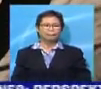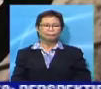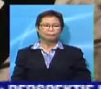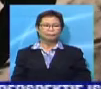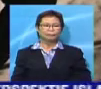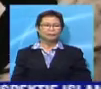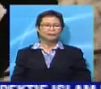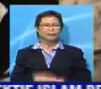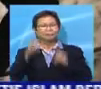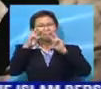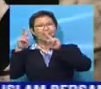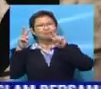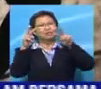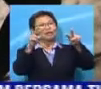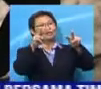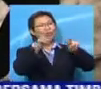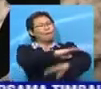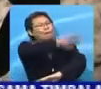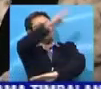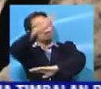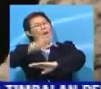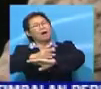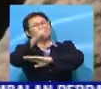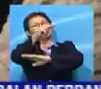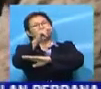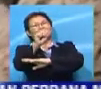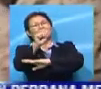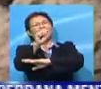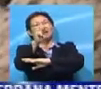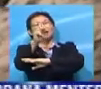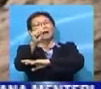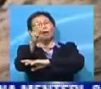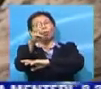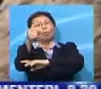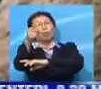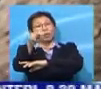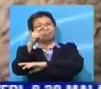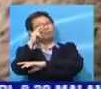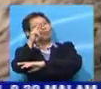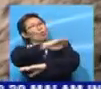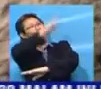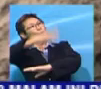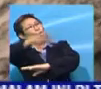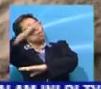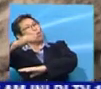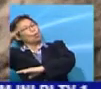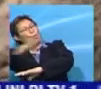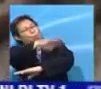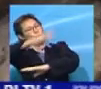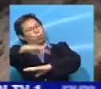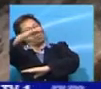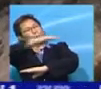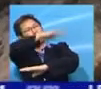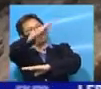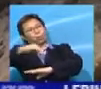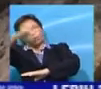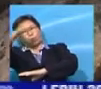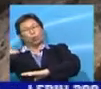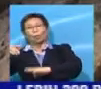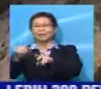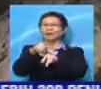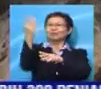Belakang sana itu kita dapat lihat Banjaran Nakawan. Kita juga dapat melihat panorama di